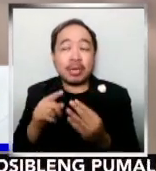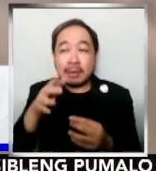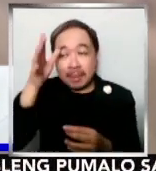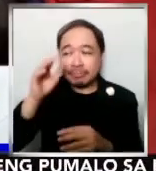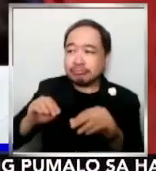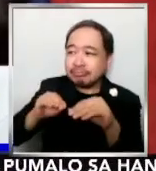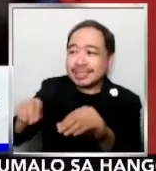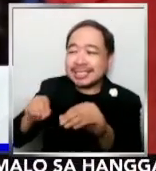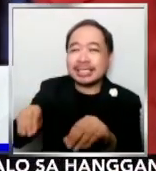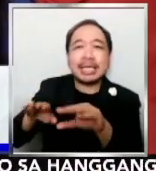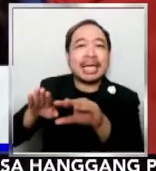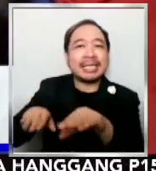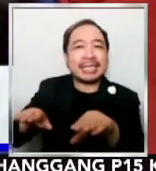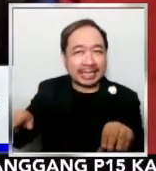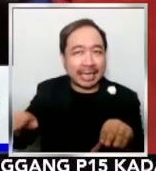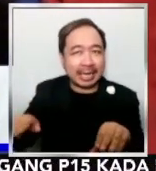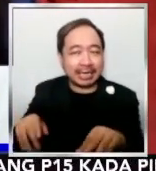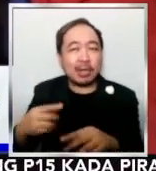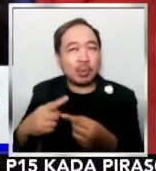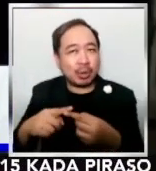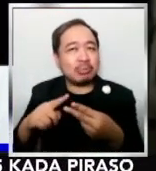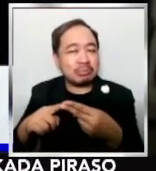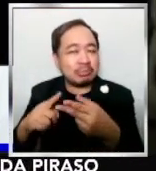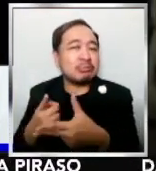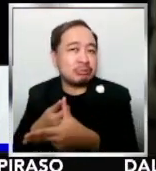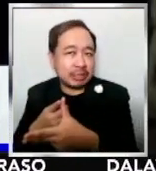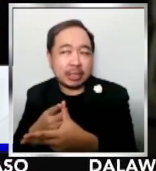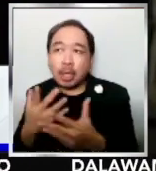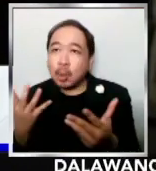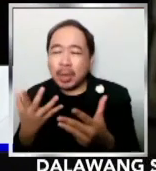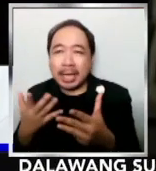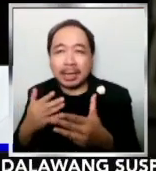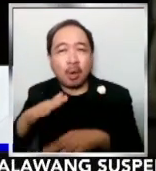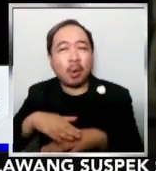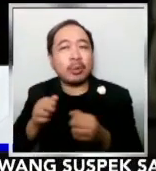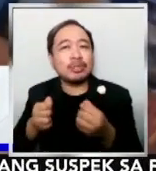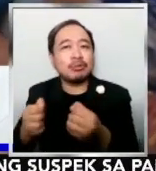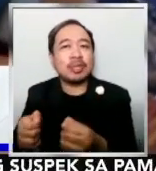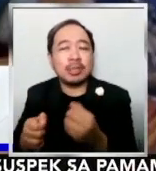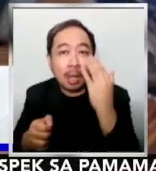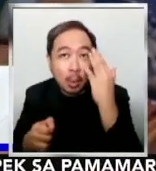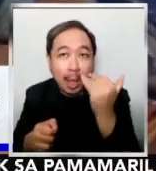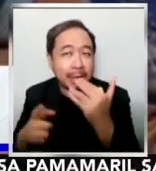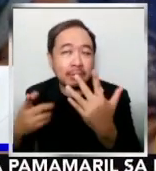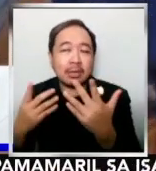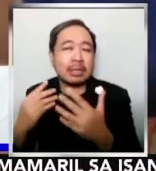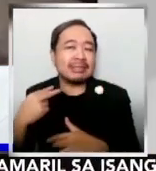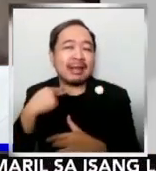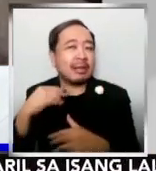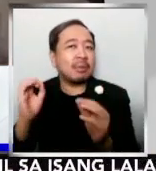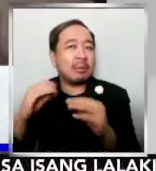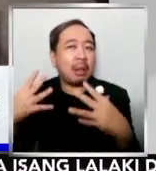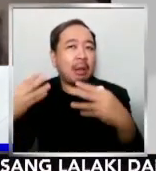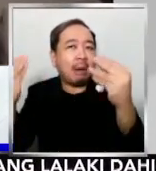na sina Rochelyn, Mark Leonard at Jet Lawrence sa gilid lang ng kalsada dahil wala raw silang kuryente sa liwanag lang ng poste